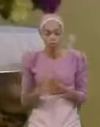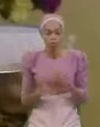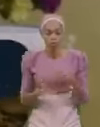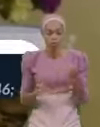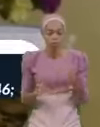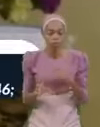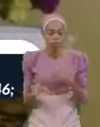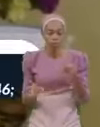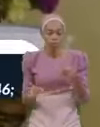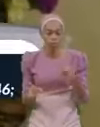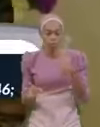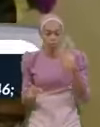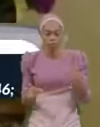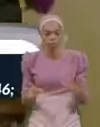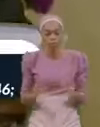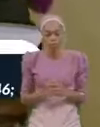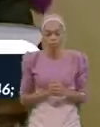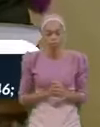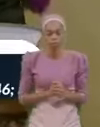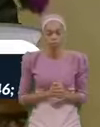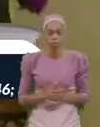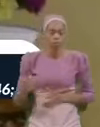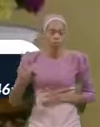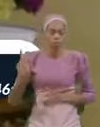Écritures Luc 10